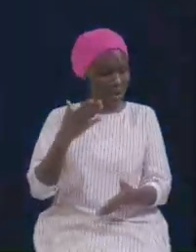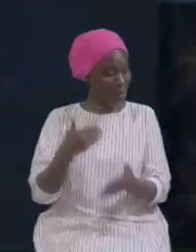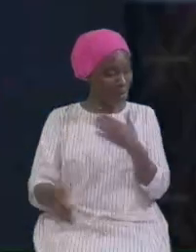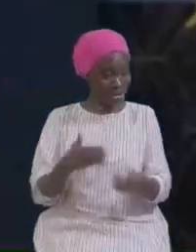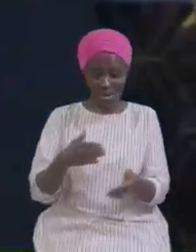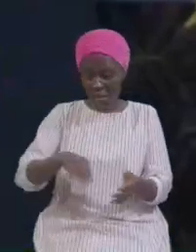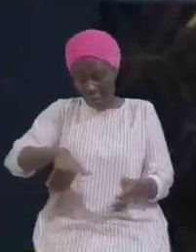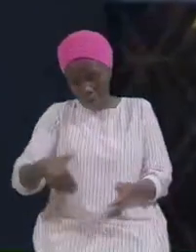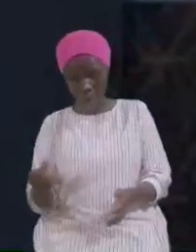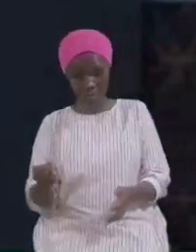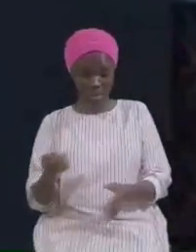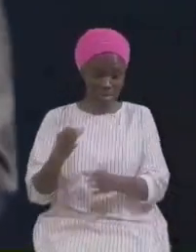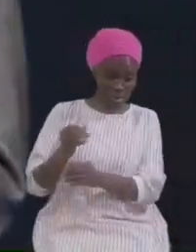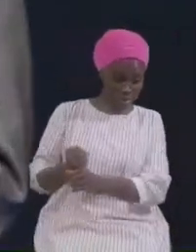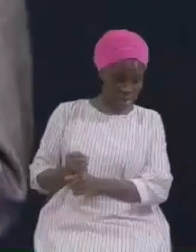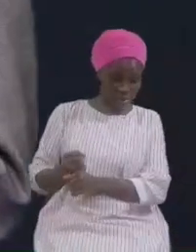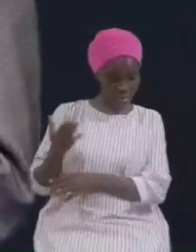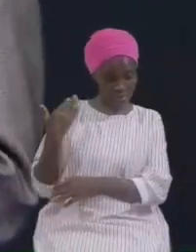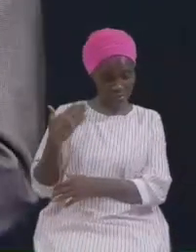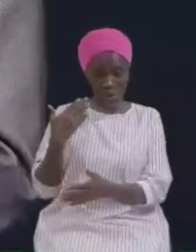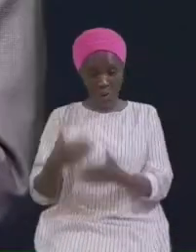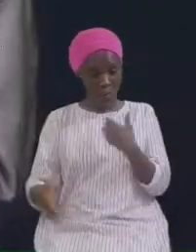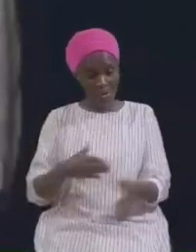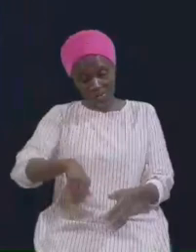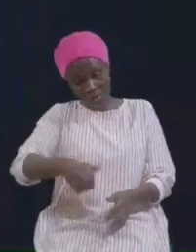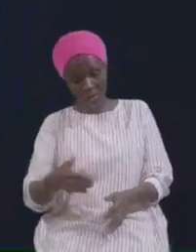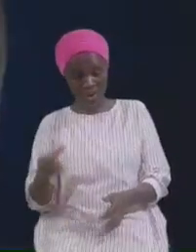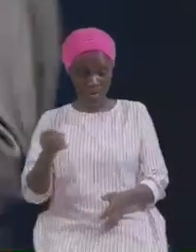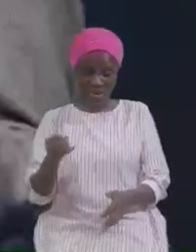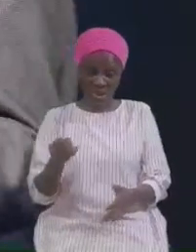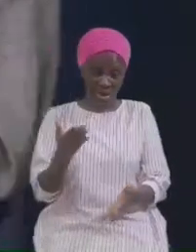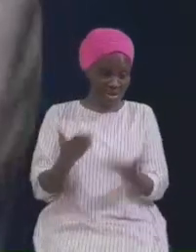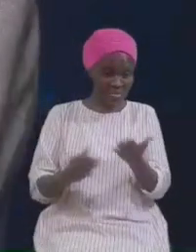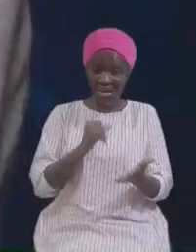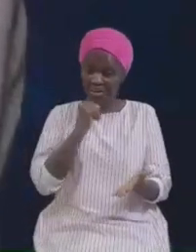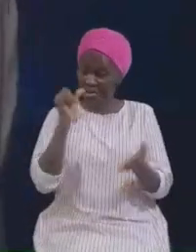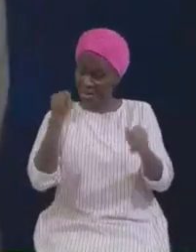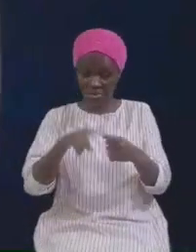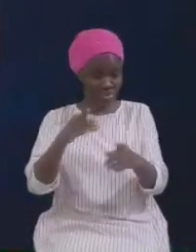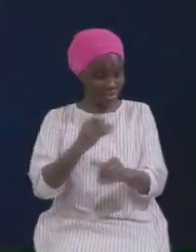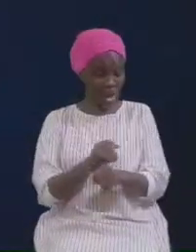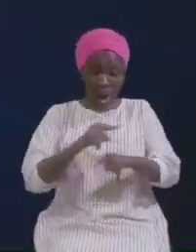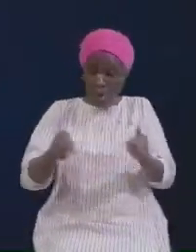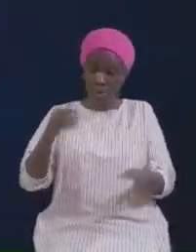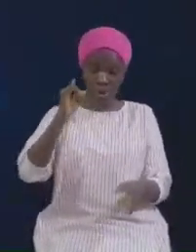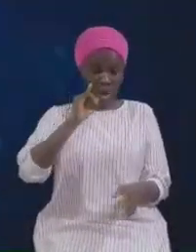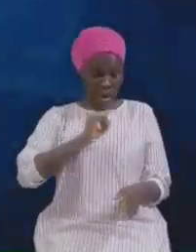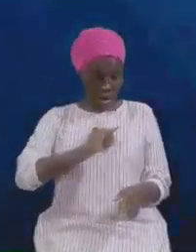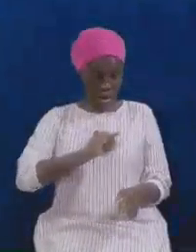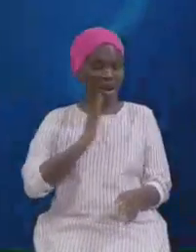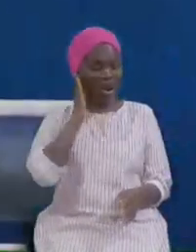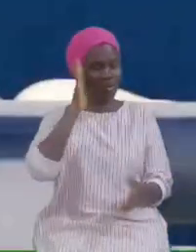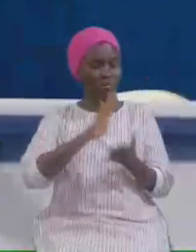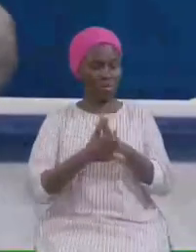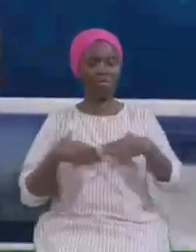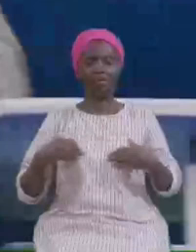soit ce que les autres obtiennent, quel que soit ce que les autres n'obtiennent pas, moi, je serai